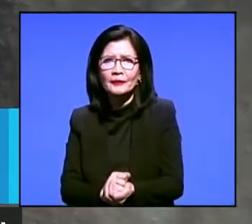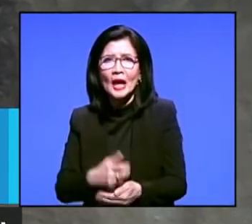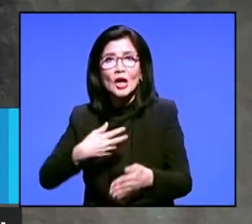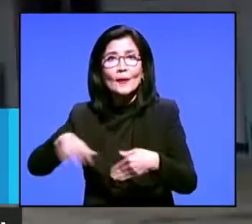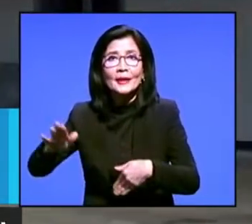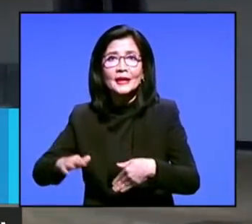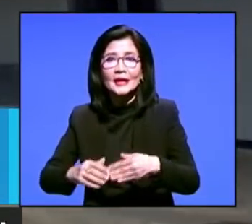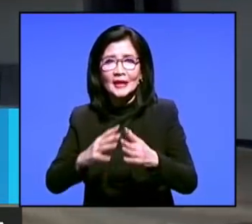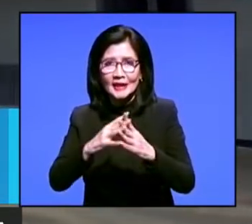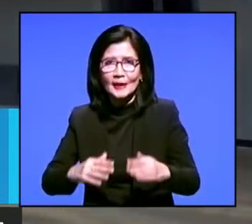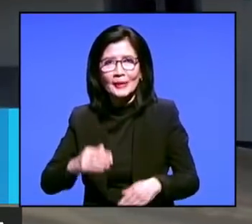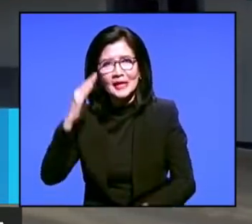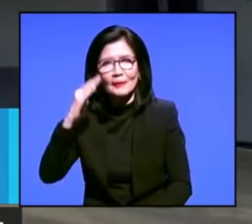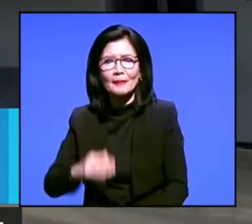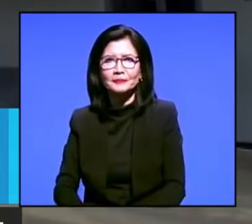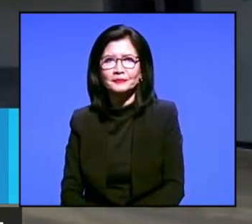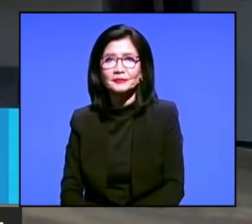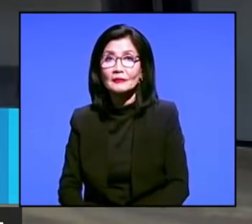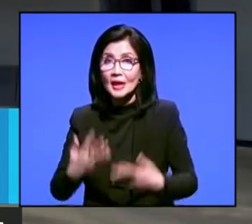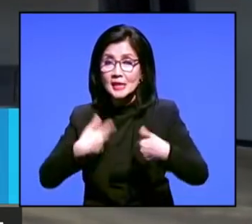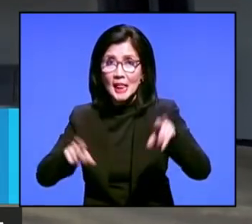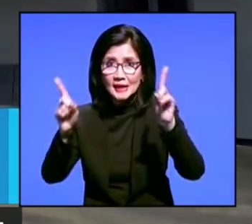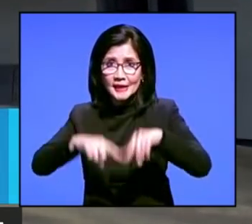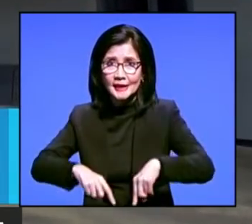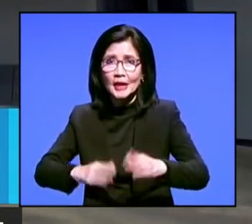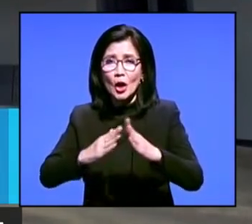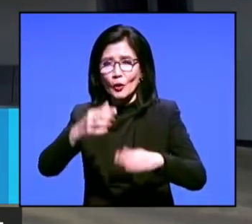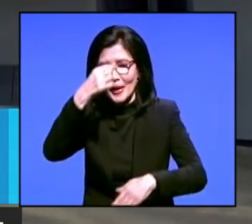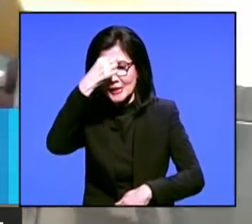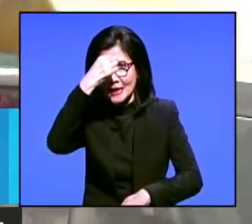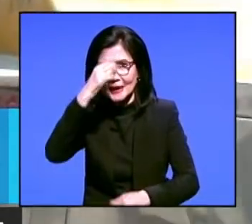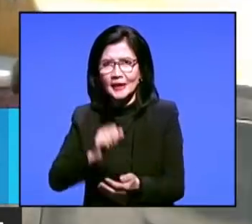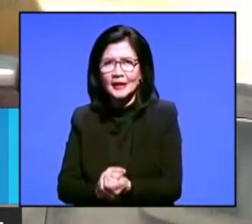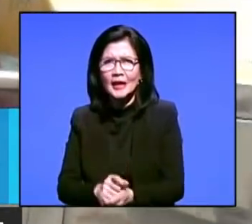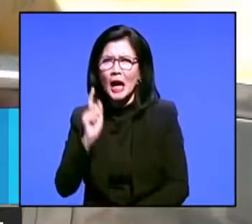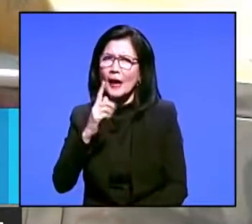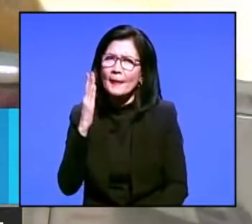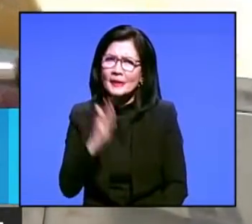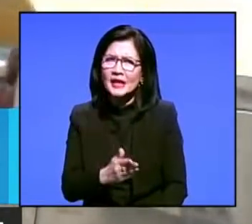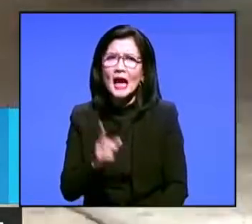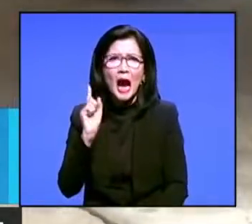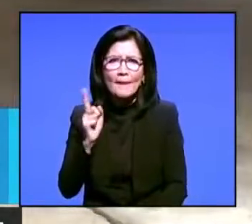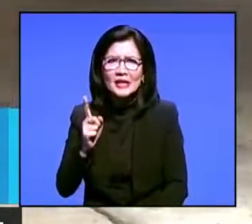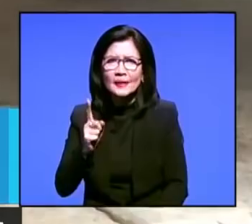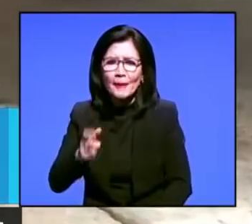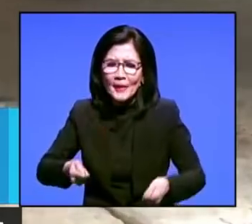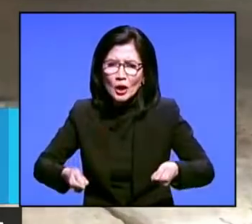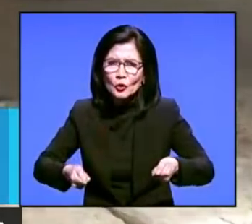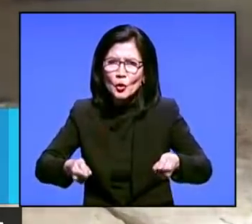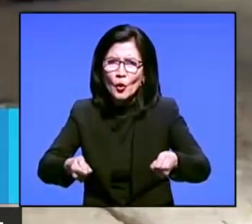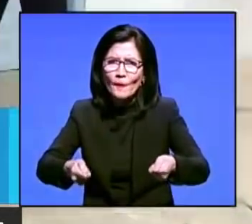pos satpam. Pasca kejadian, pihak RSUD akan mengambil langkah untuk memastikan penyebab gerobak berjalan